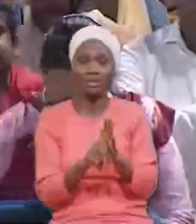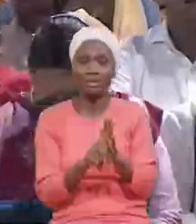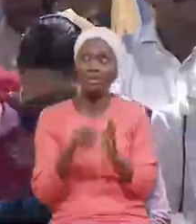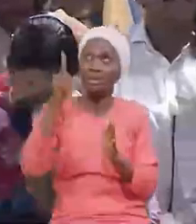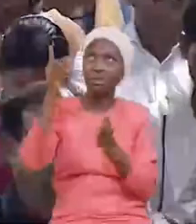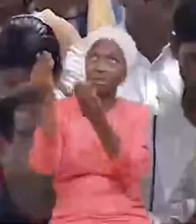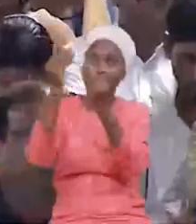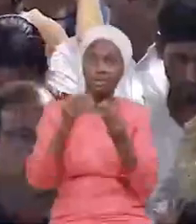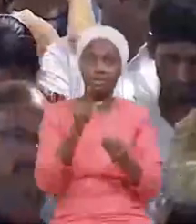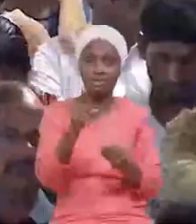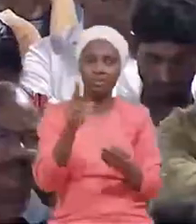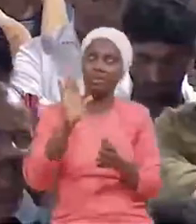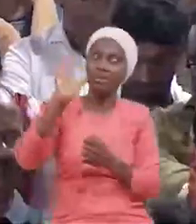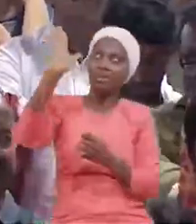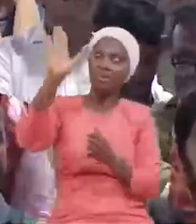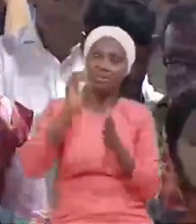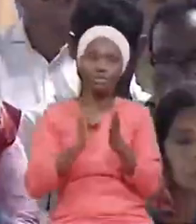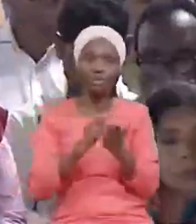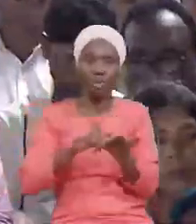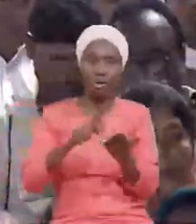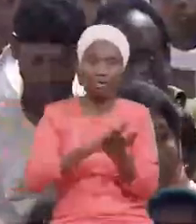et vous donne sa justice.